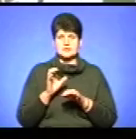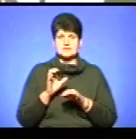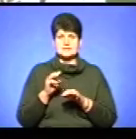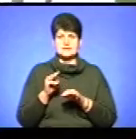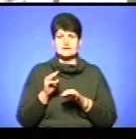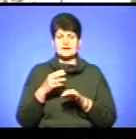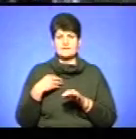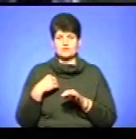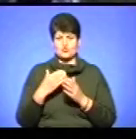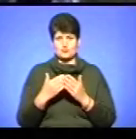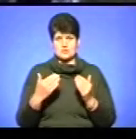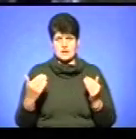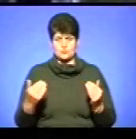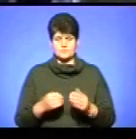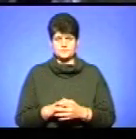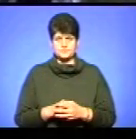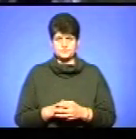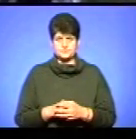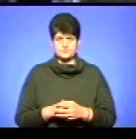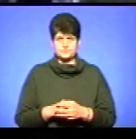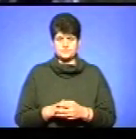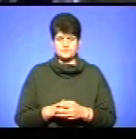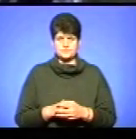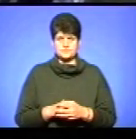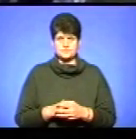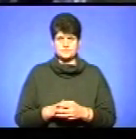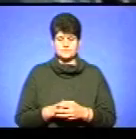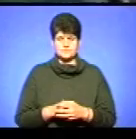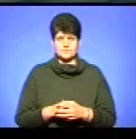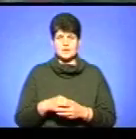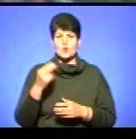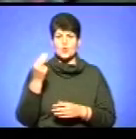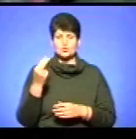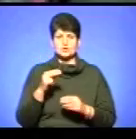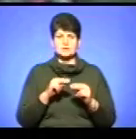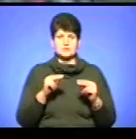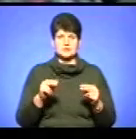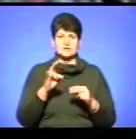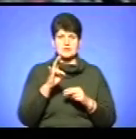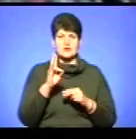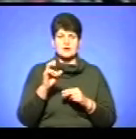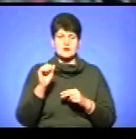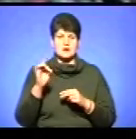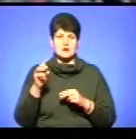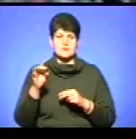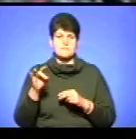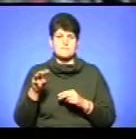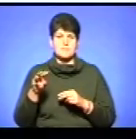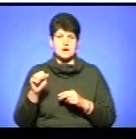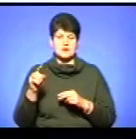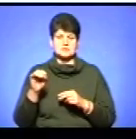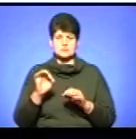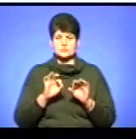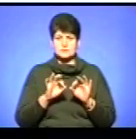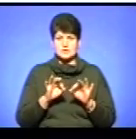музею, із Львівського. Часом на загальних виставках обласних. Художник-педагог Надія Кармазин розповідає, портрет